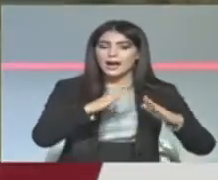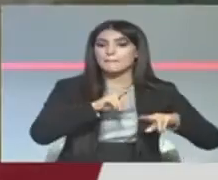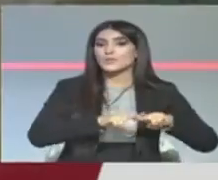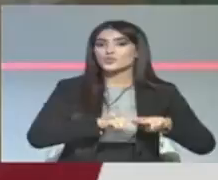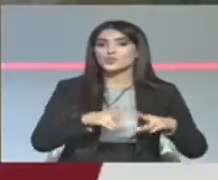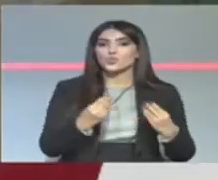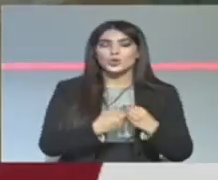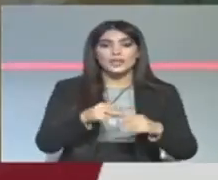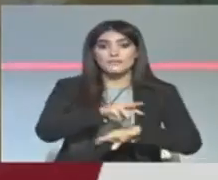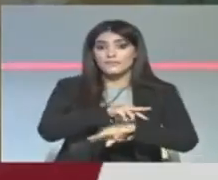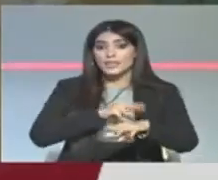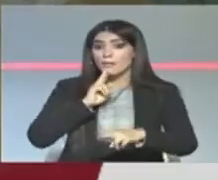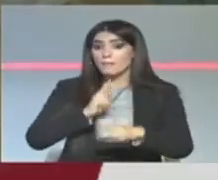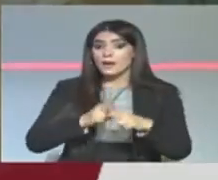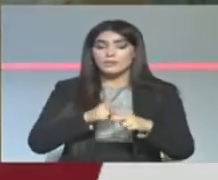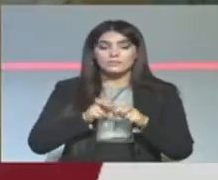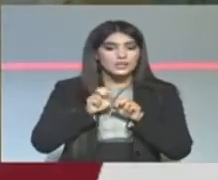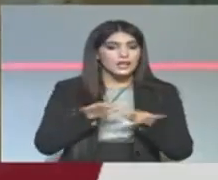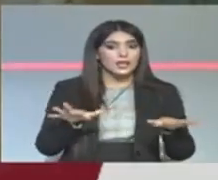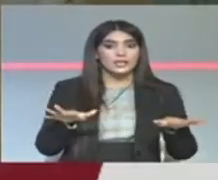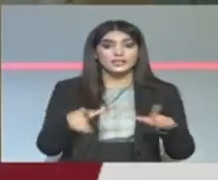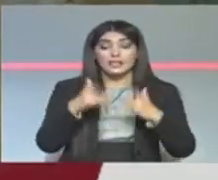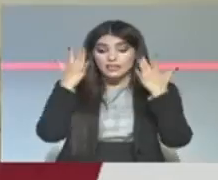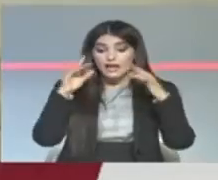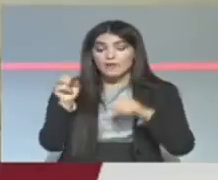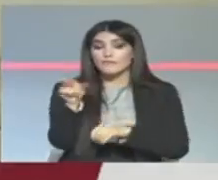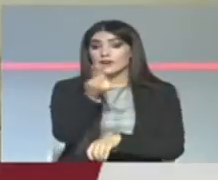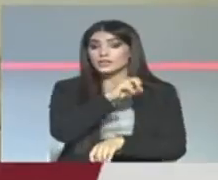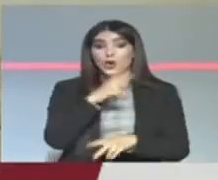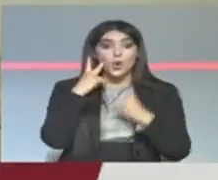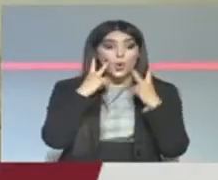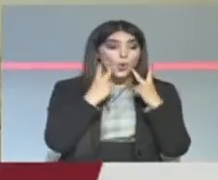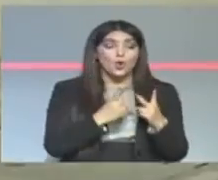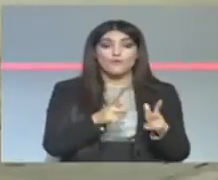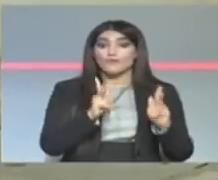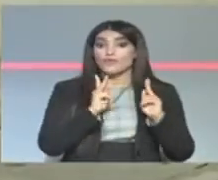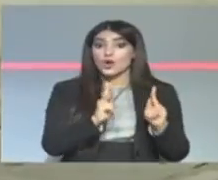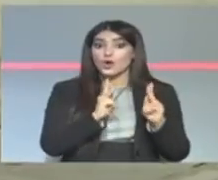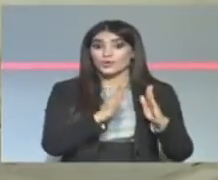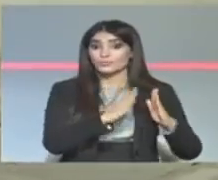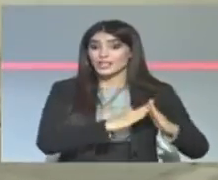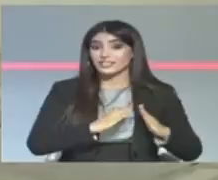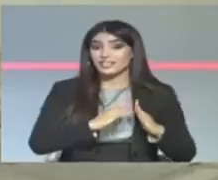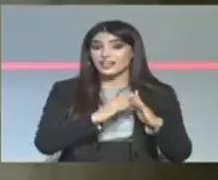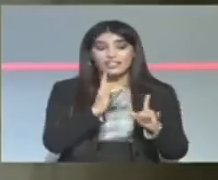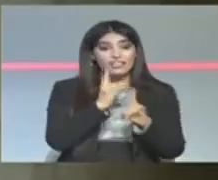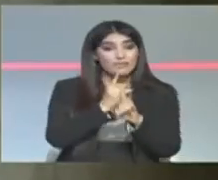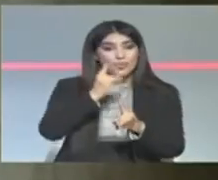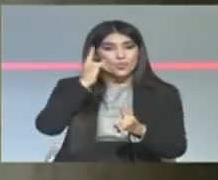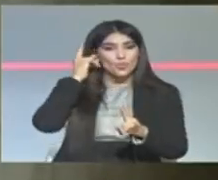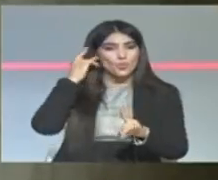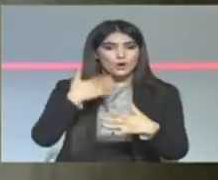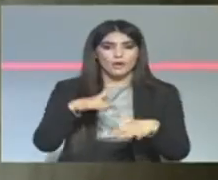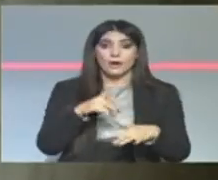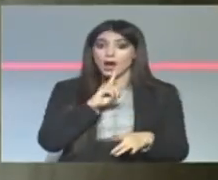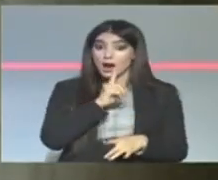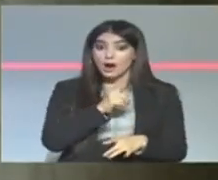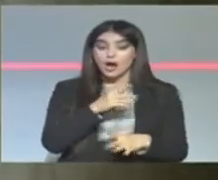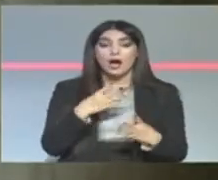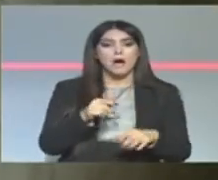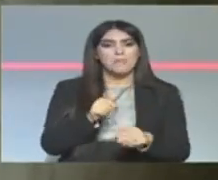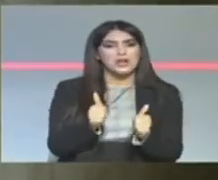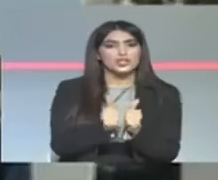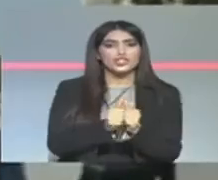الشعب وياخذوا ابعادا ثقافيه سياحيه امام القيمه التاريخيه لمدينه ان صمدت معالمها لاحد